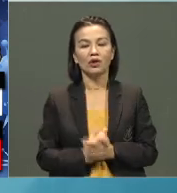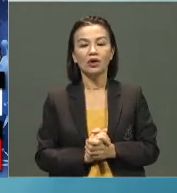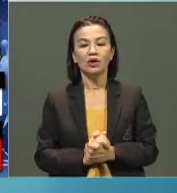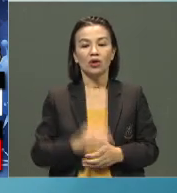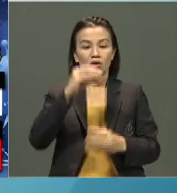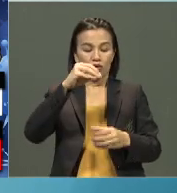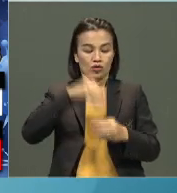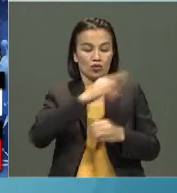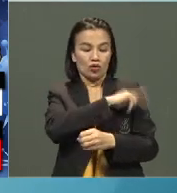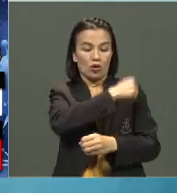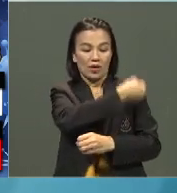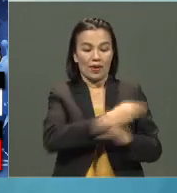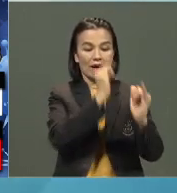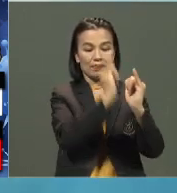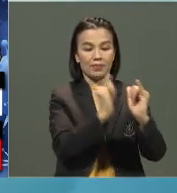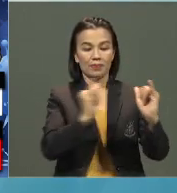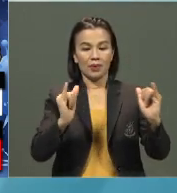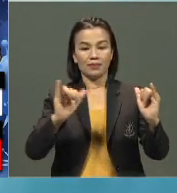ไม่มีผู้เสียชีวิตเพิ่มนอนรักษาตัวอยู่ในโรงพยาบาล72